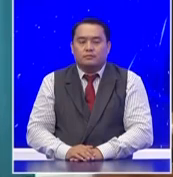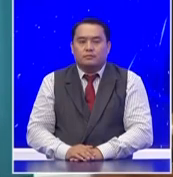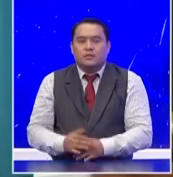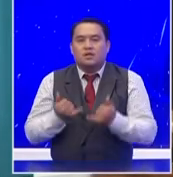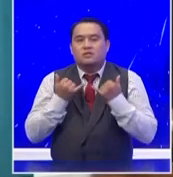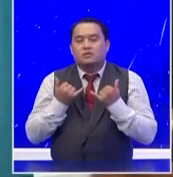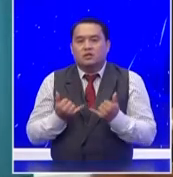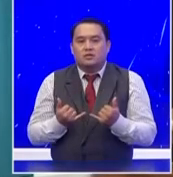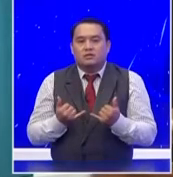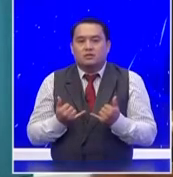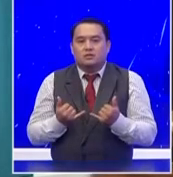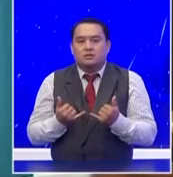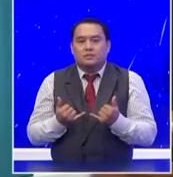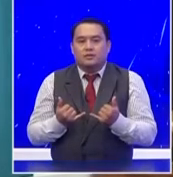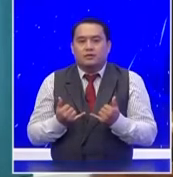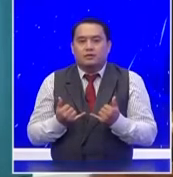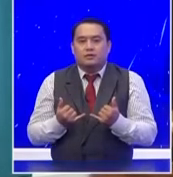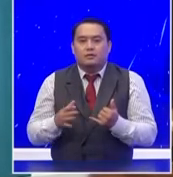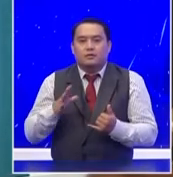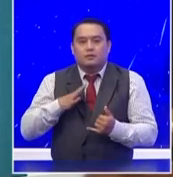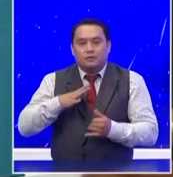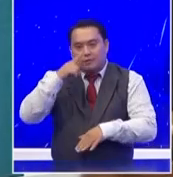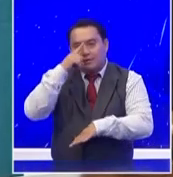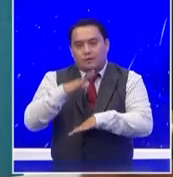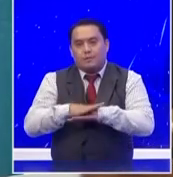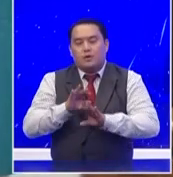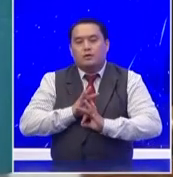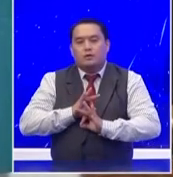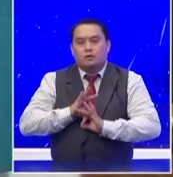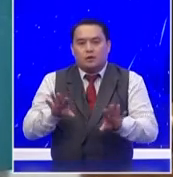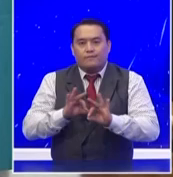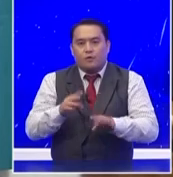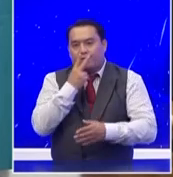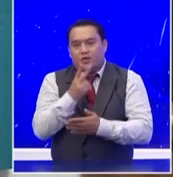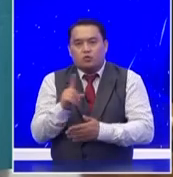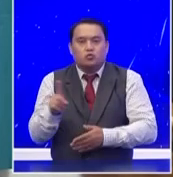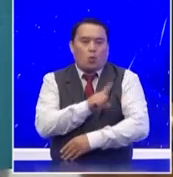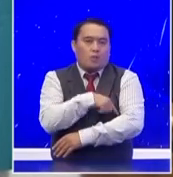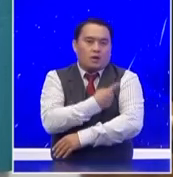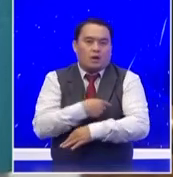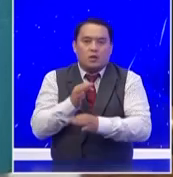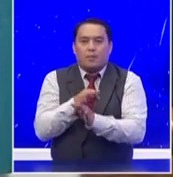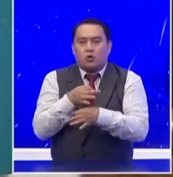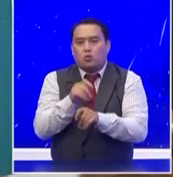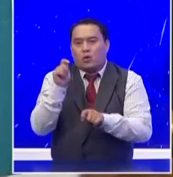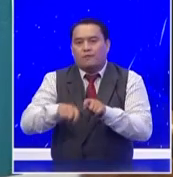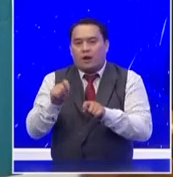Сейчас из докладов заведующих реанимационных отделений я вижу, что по лабораторным